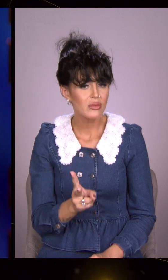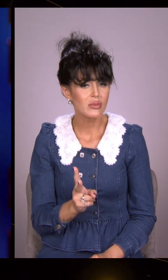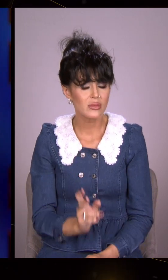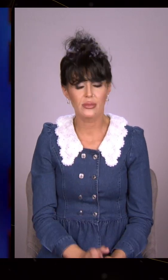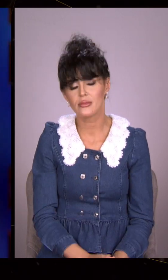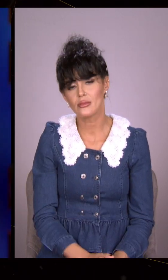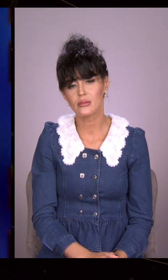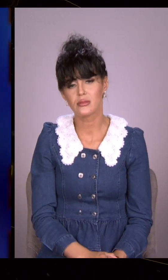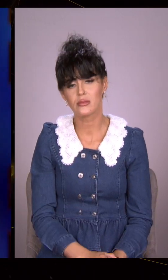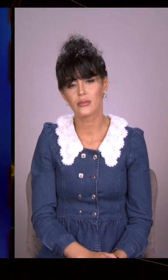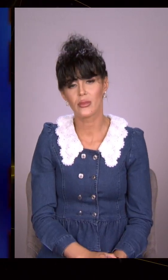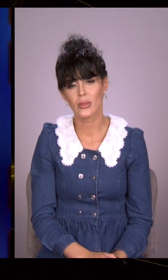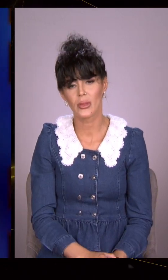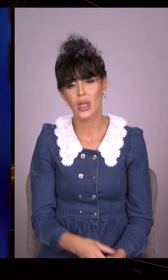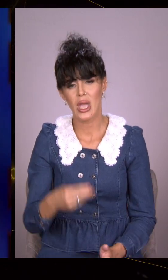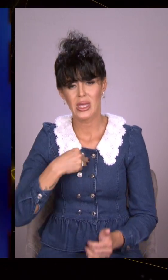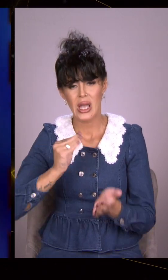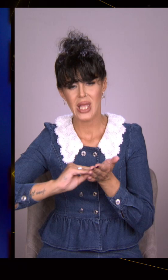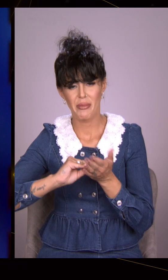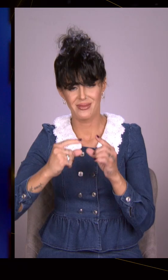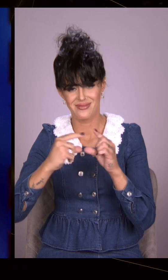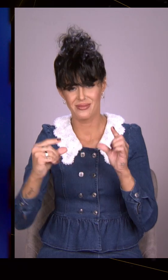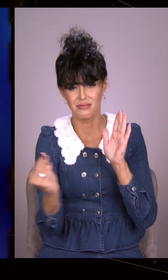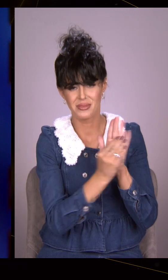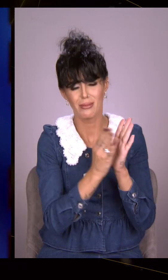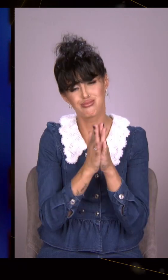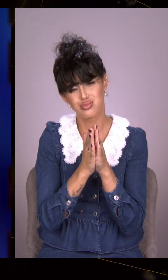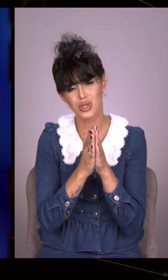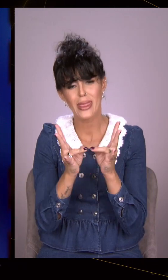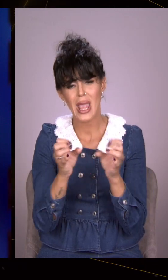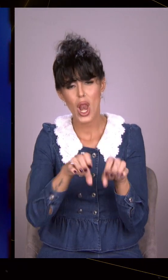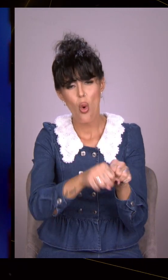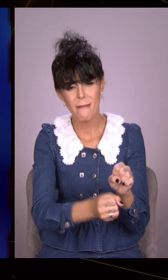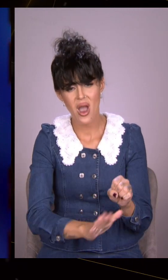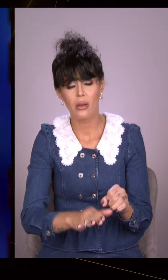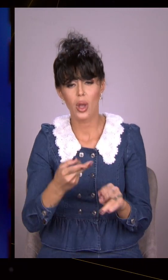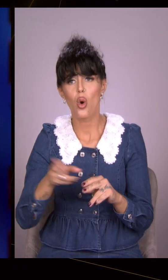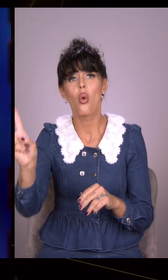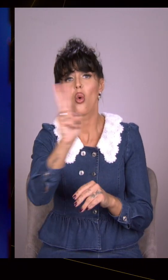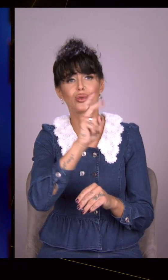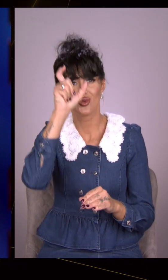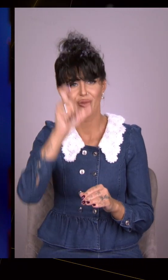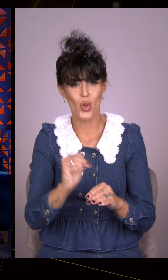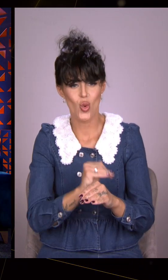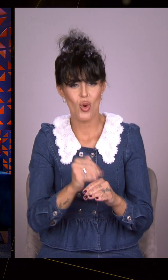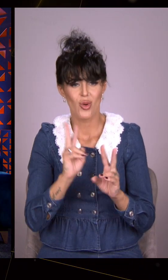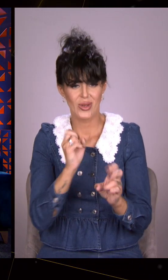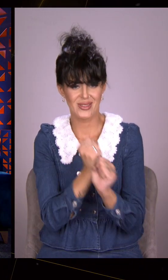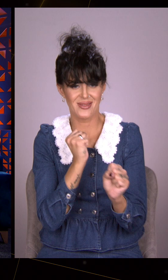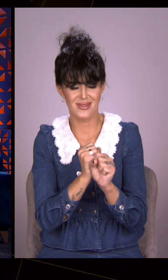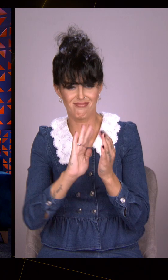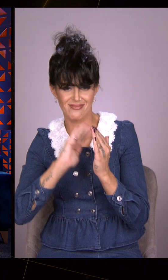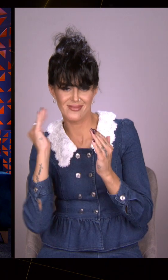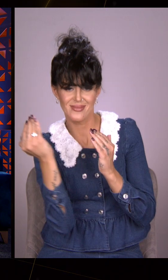Я написала записочку, щоб не ламали. І люди добре взяли і обгородили її, щоб зберегти її.